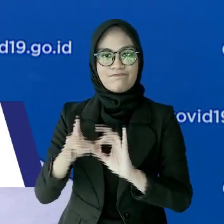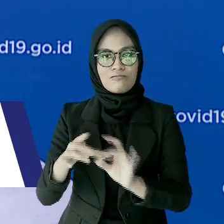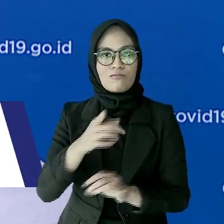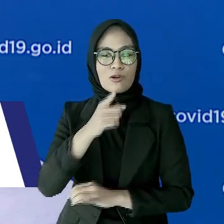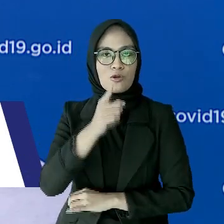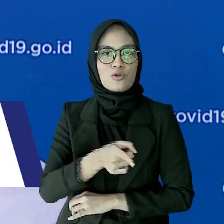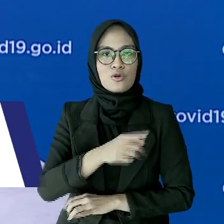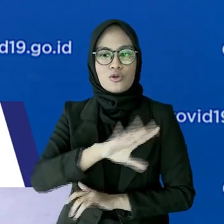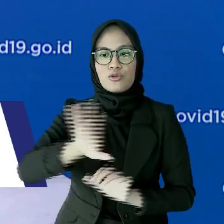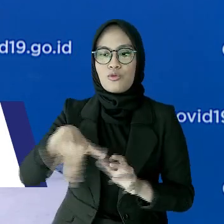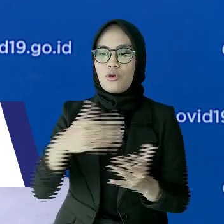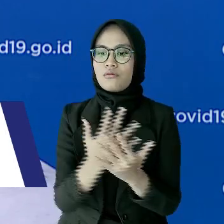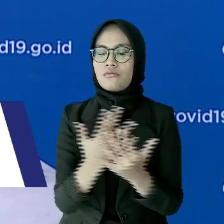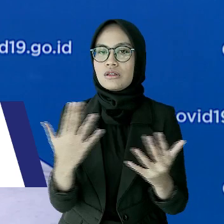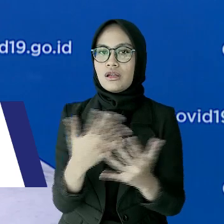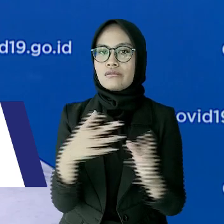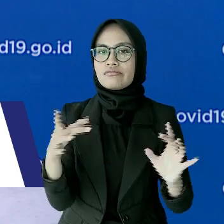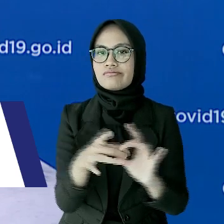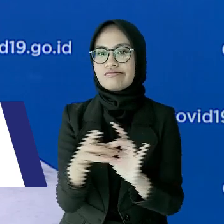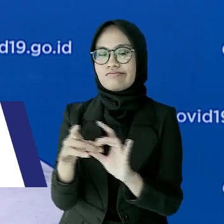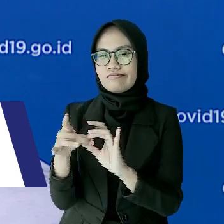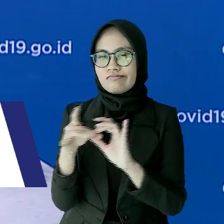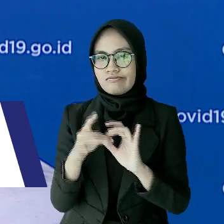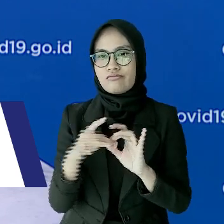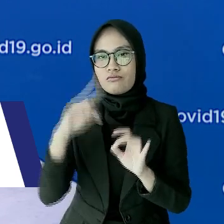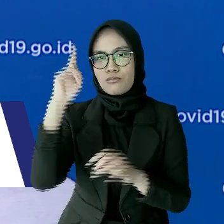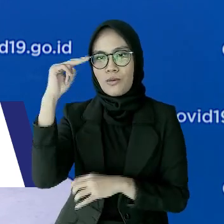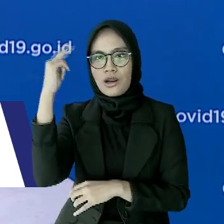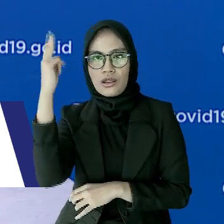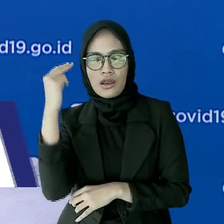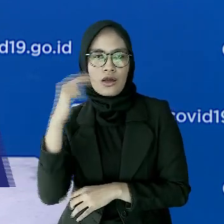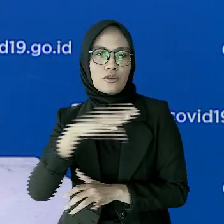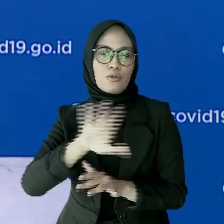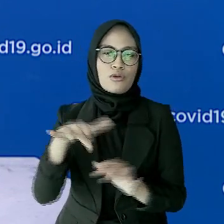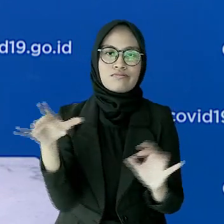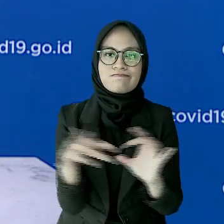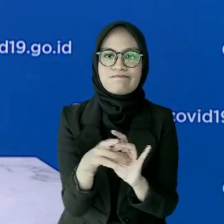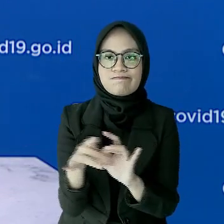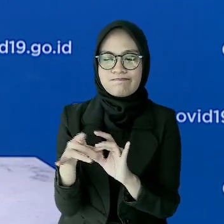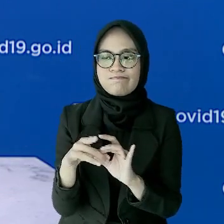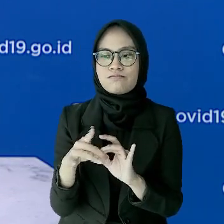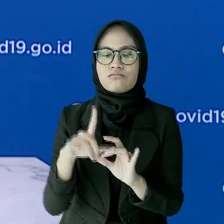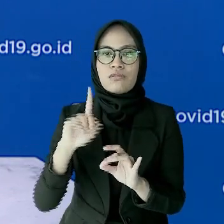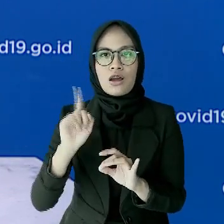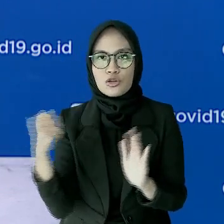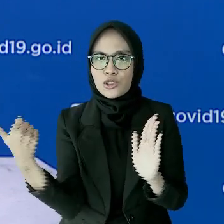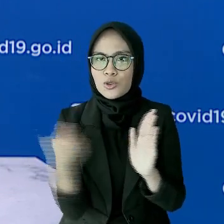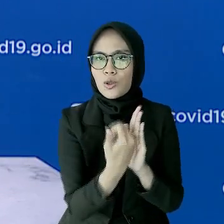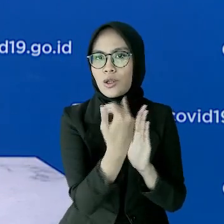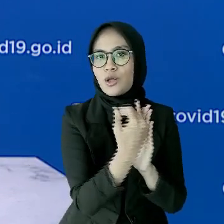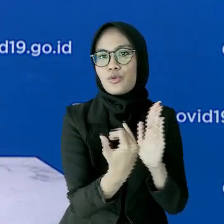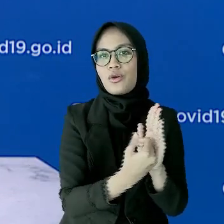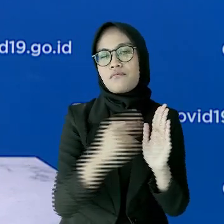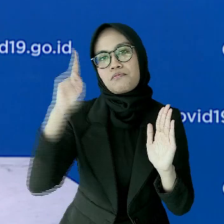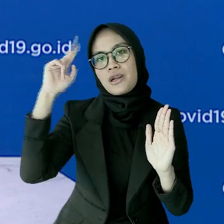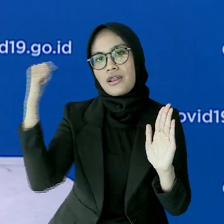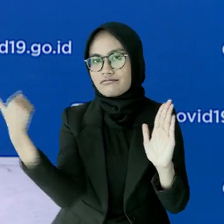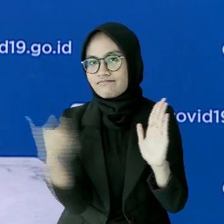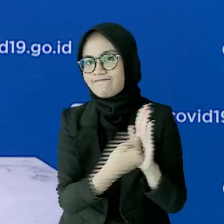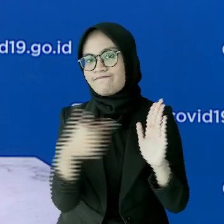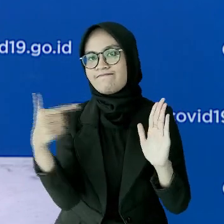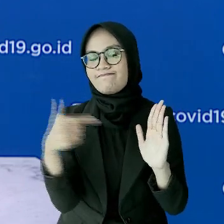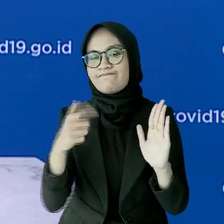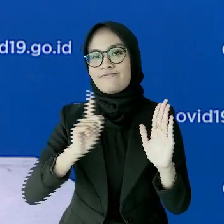seluruh elemen masyarakat dan juga unsur pemerintah untuk dapat mematuhi keputusan pemerintah terkait pengendalian